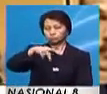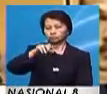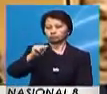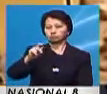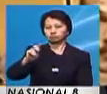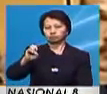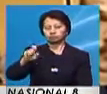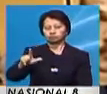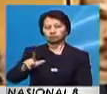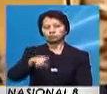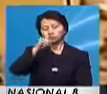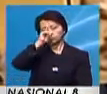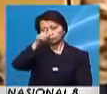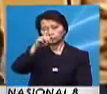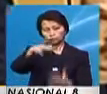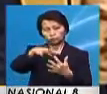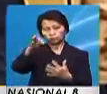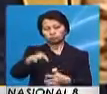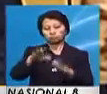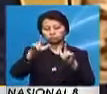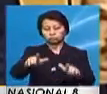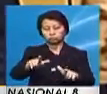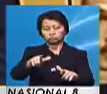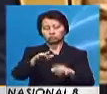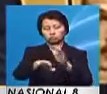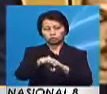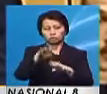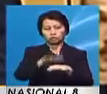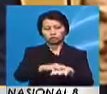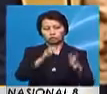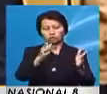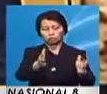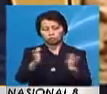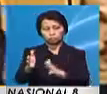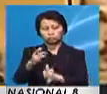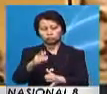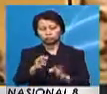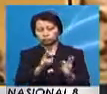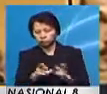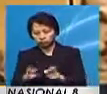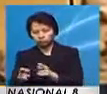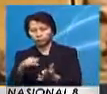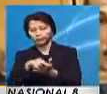Kamalanagan, pilihan sebenarnya terletak di tangan pelajar sendiri untuk merencana pengajian mereka.